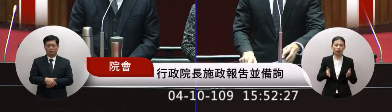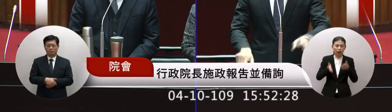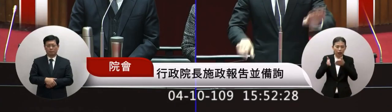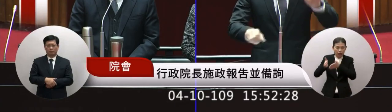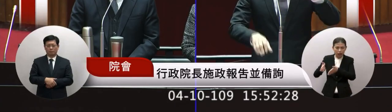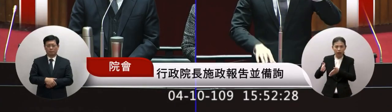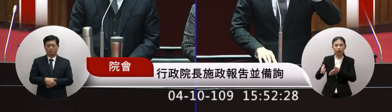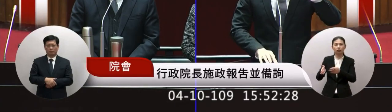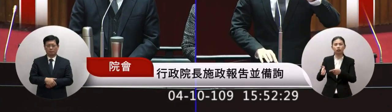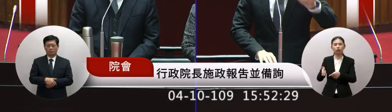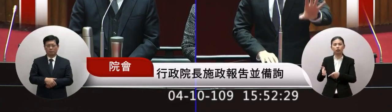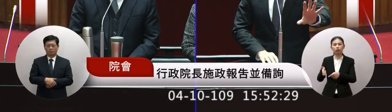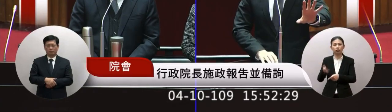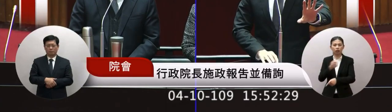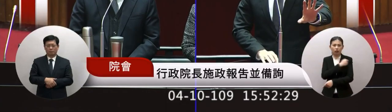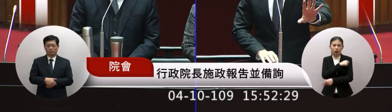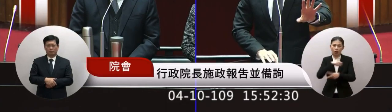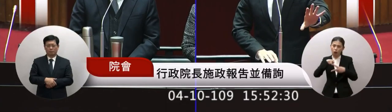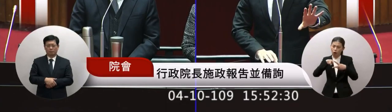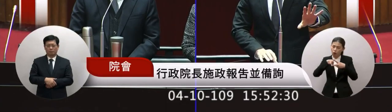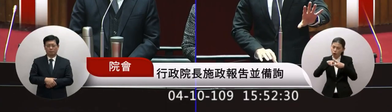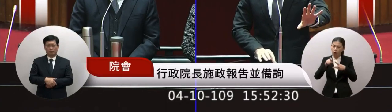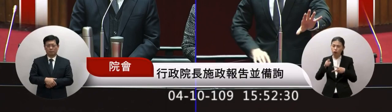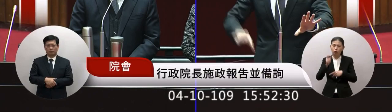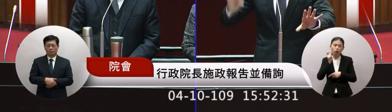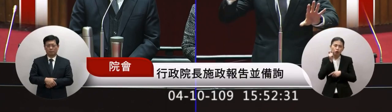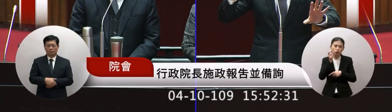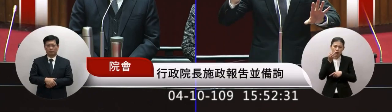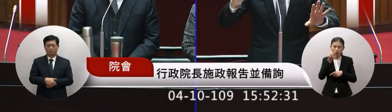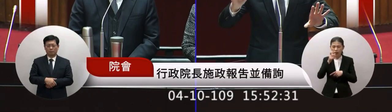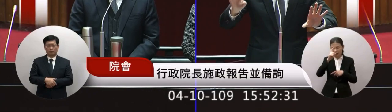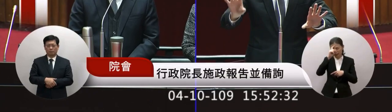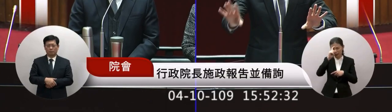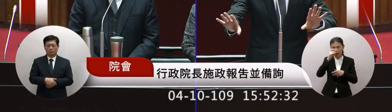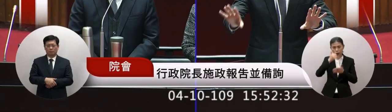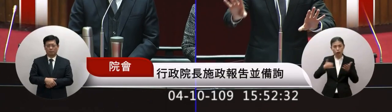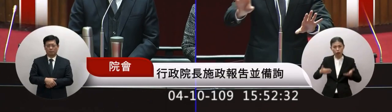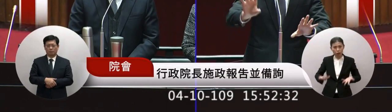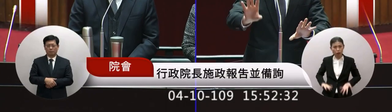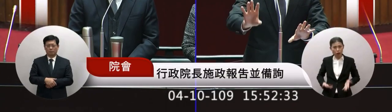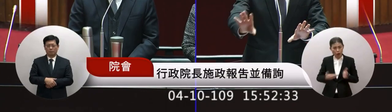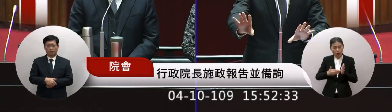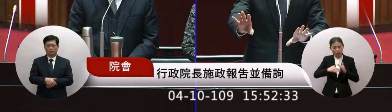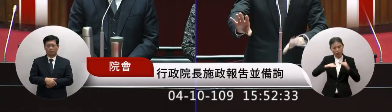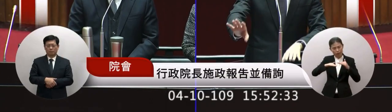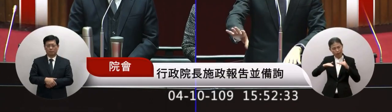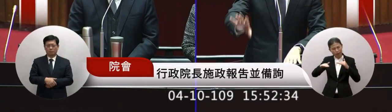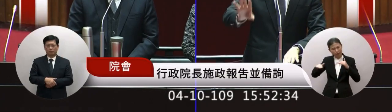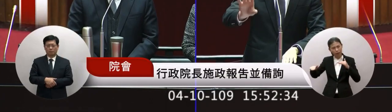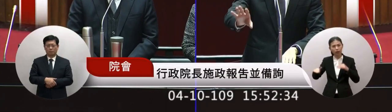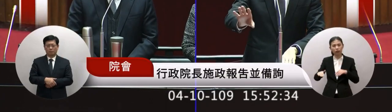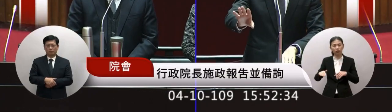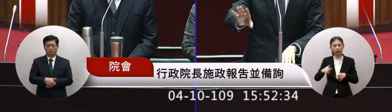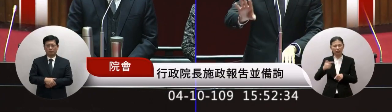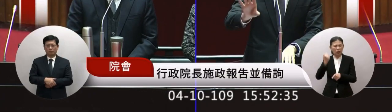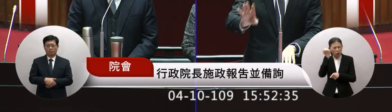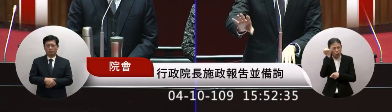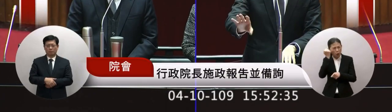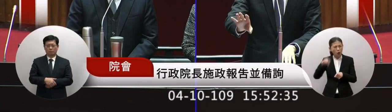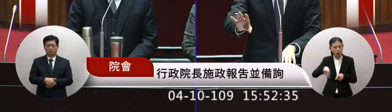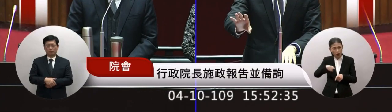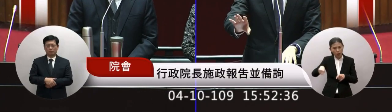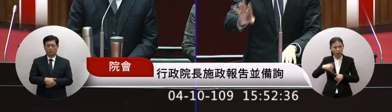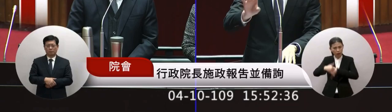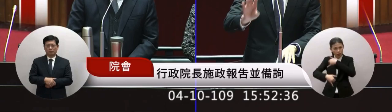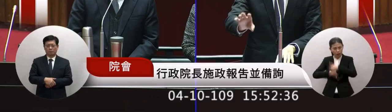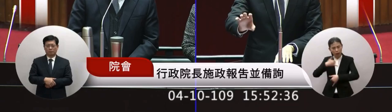讲，咱这个维持所得足重要，但是另外一方面，安怎维持讲迄种上艰苦的遐个人的这个有尊严的